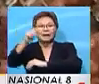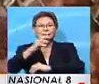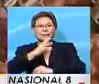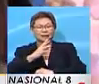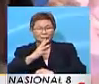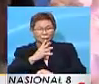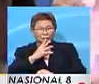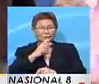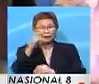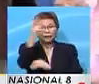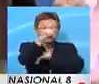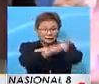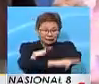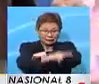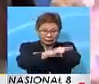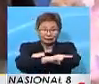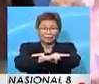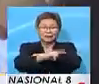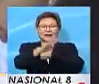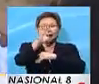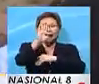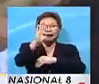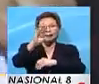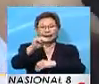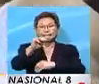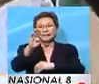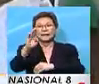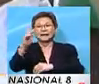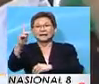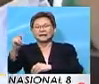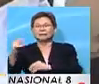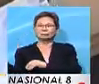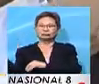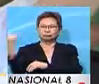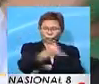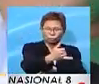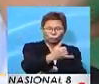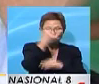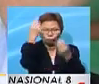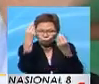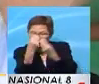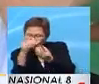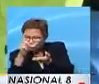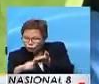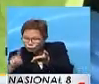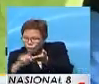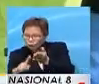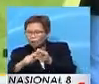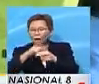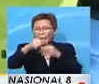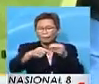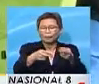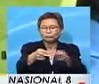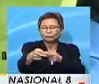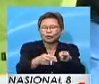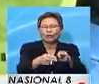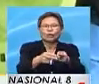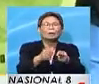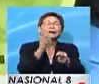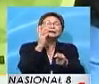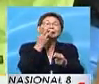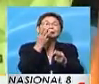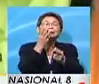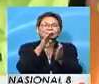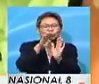terengganuoh kerajaan Negeri melalui mbkt akan turun Padang melakukan bancian mengenai pengusaha nasib bajet sekitar